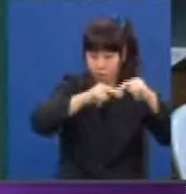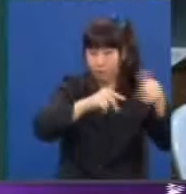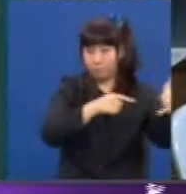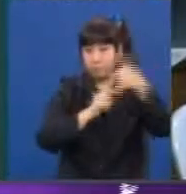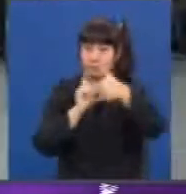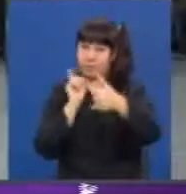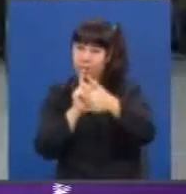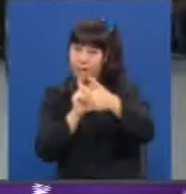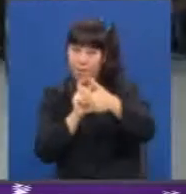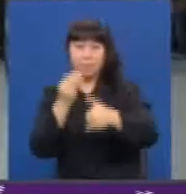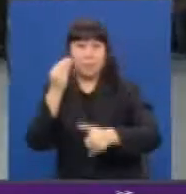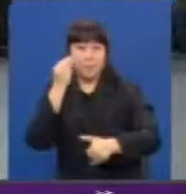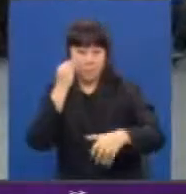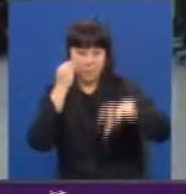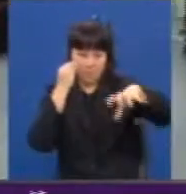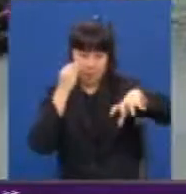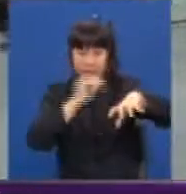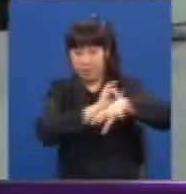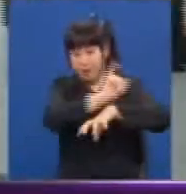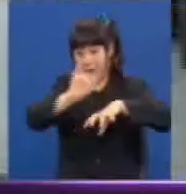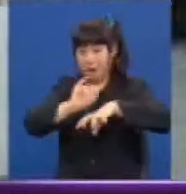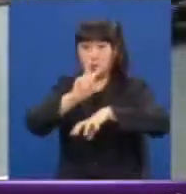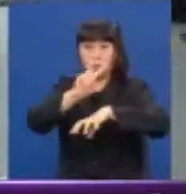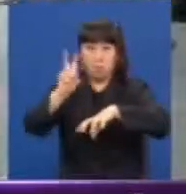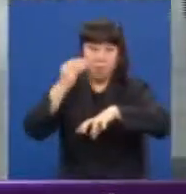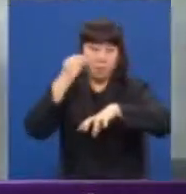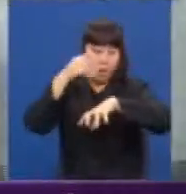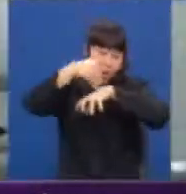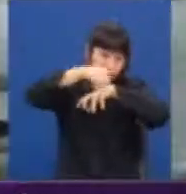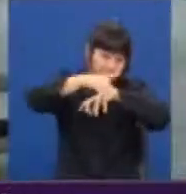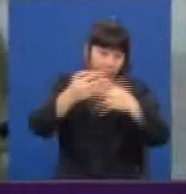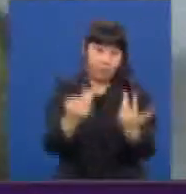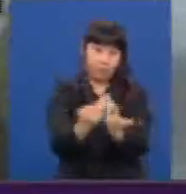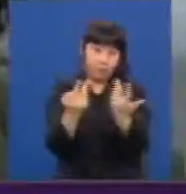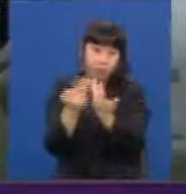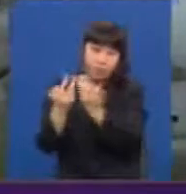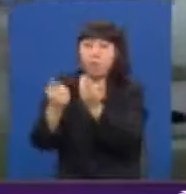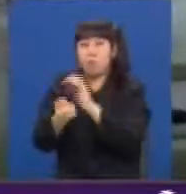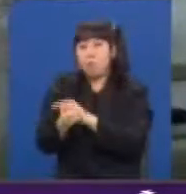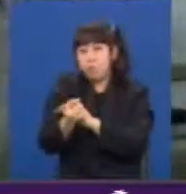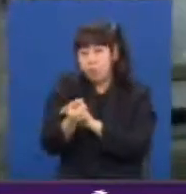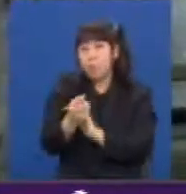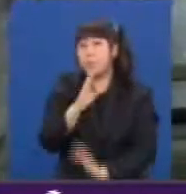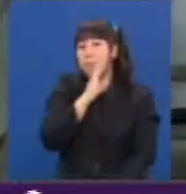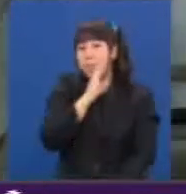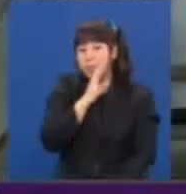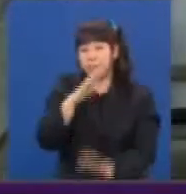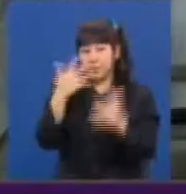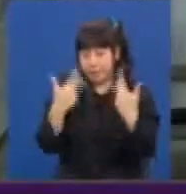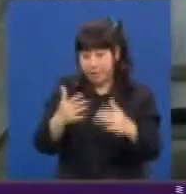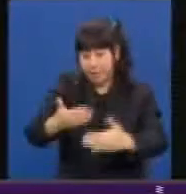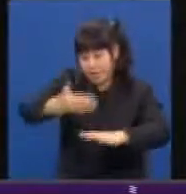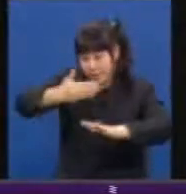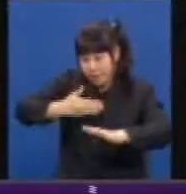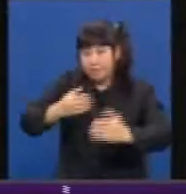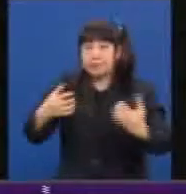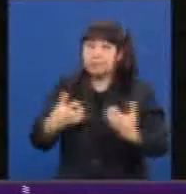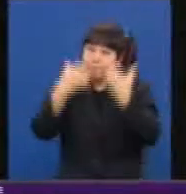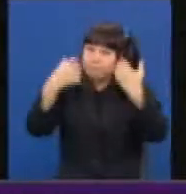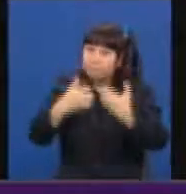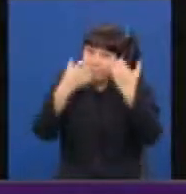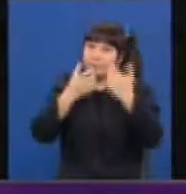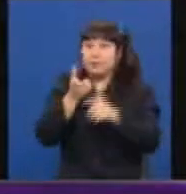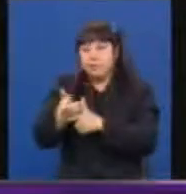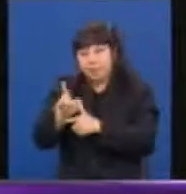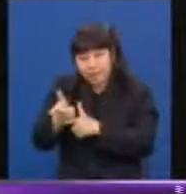ตรดสอบภายใบ้านพื้นที่ประมาณ 200 ไร่พบวาหน้าบ้านเปิดเป็สนามยาฟุตบอนยาเทียมด้านในเป็โรงจัดเลี้ยง ด้านข้างทำเป